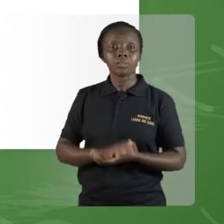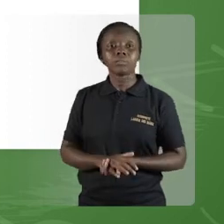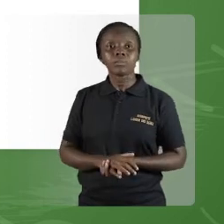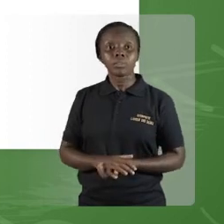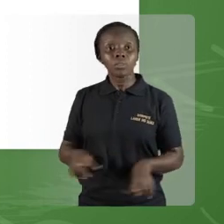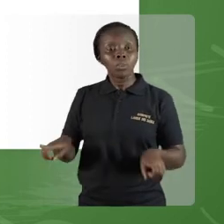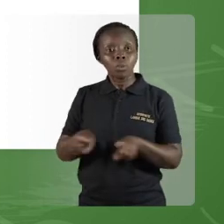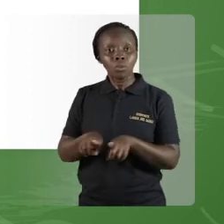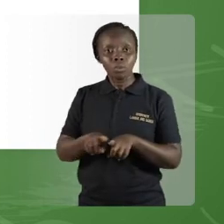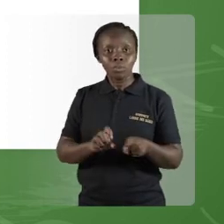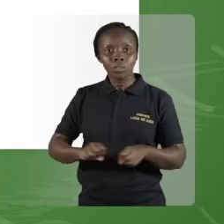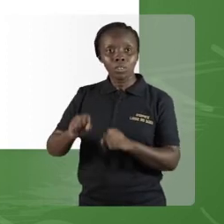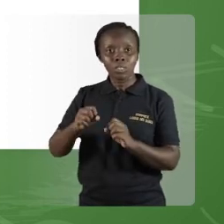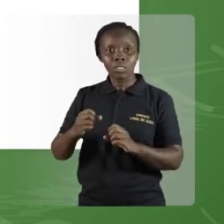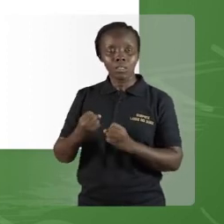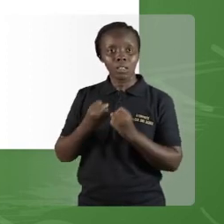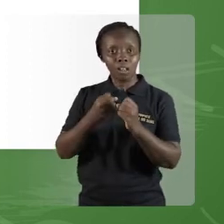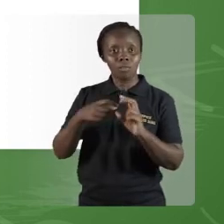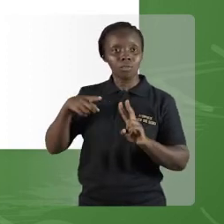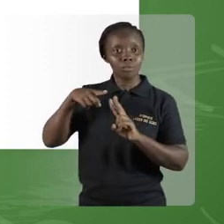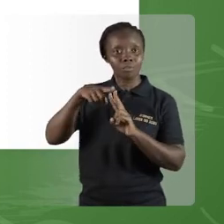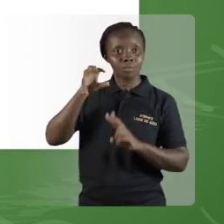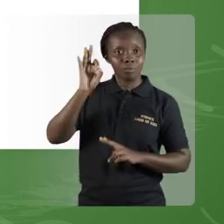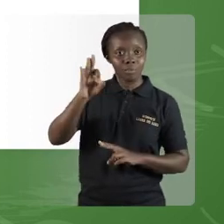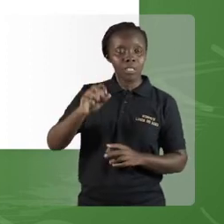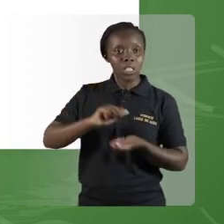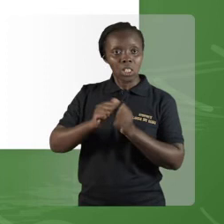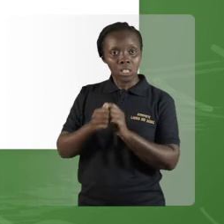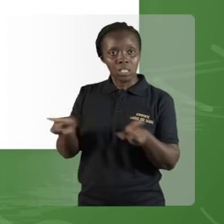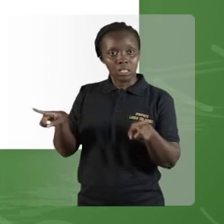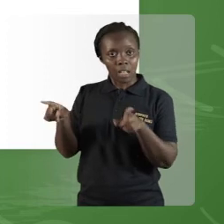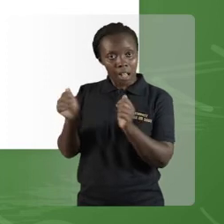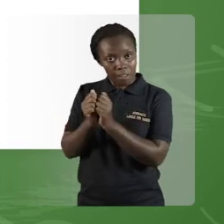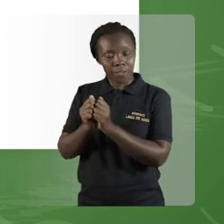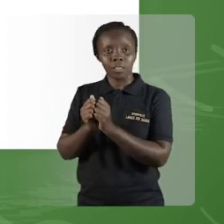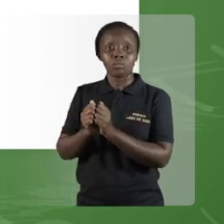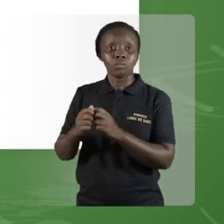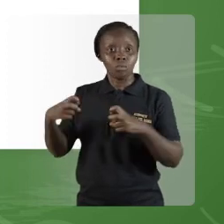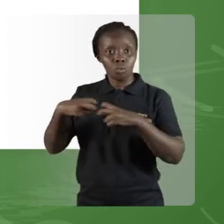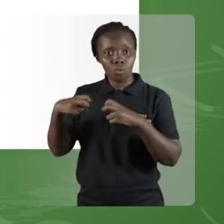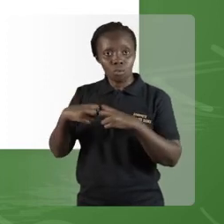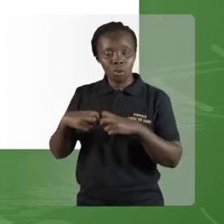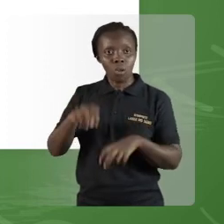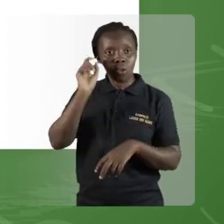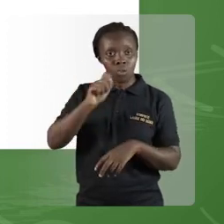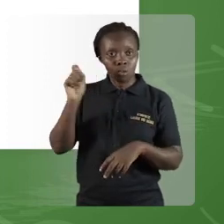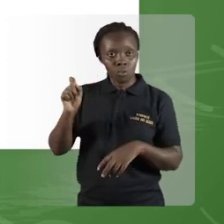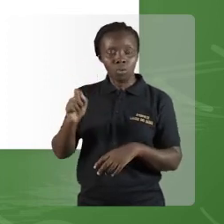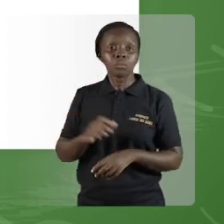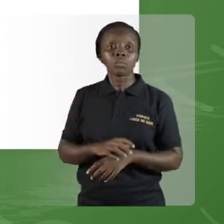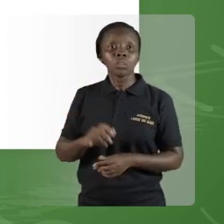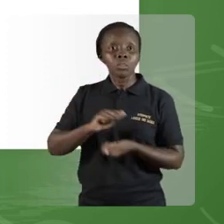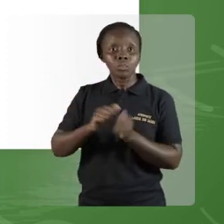la force de Laplace change avec celui du courant, alors le sens de la